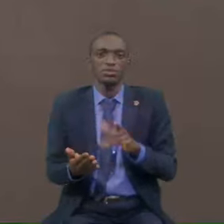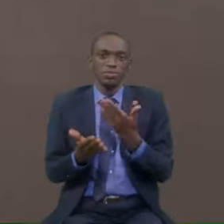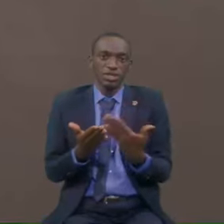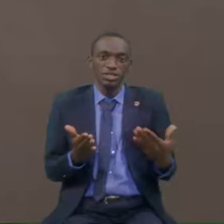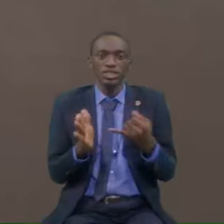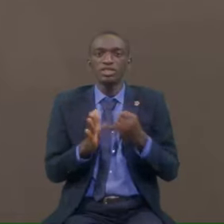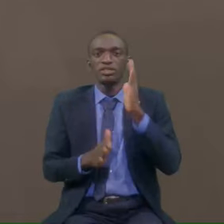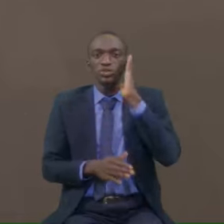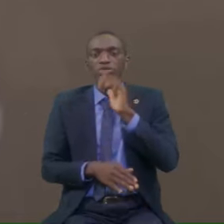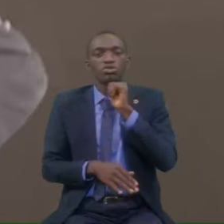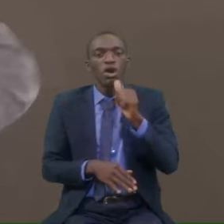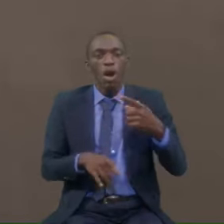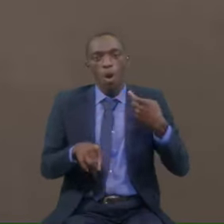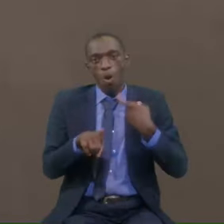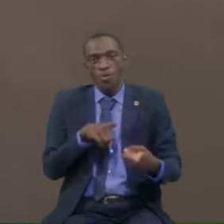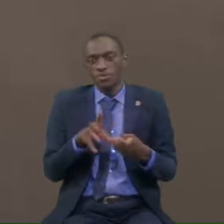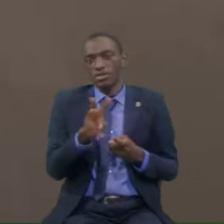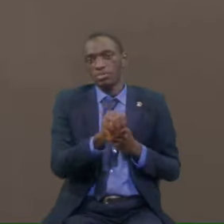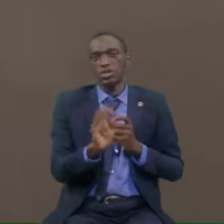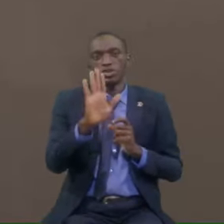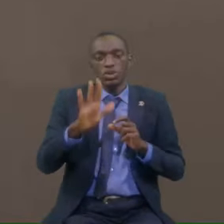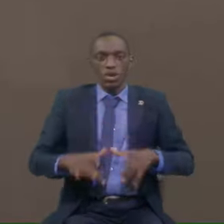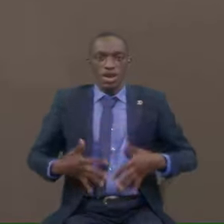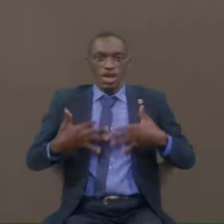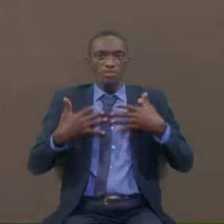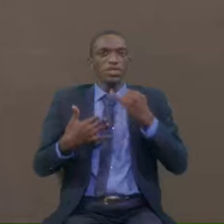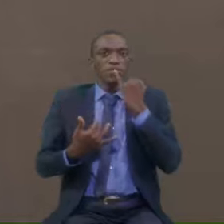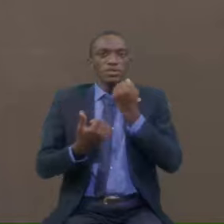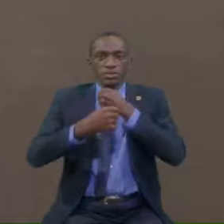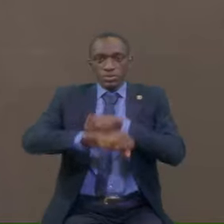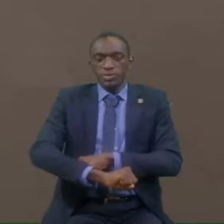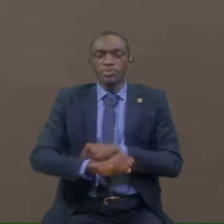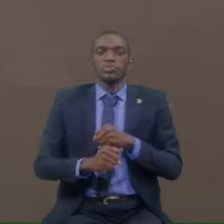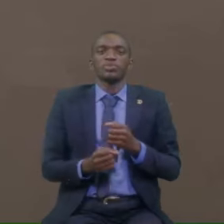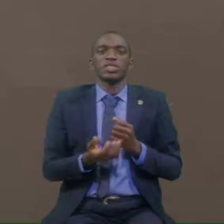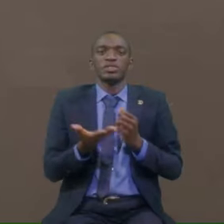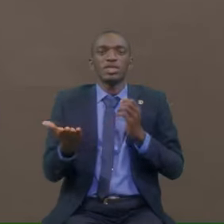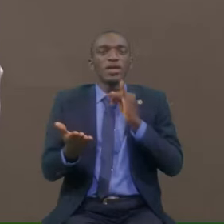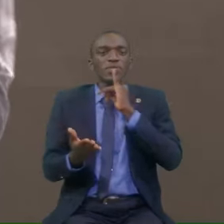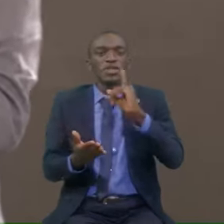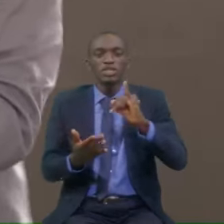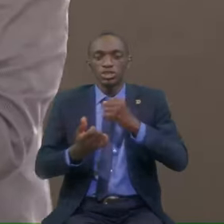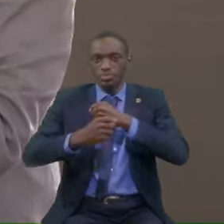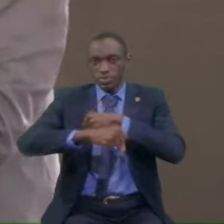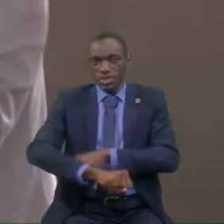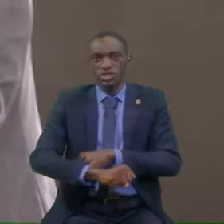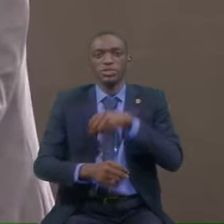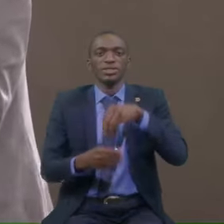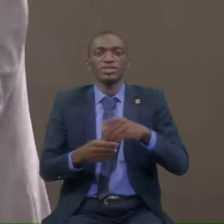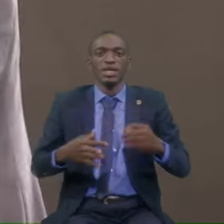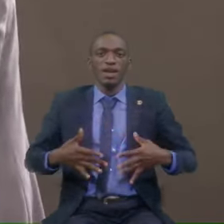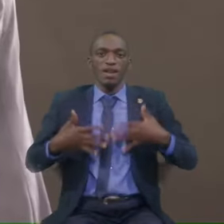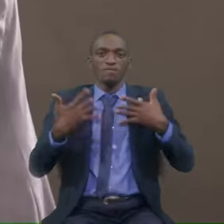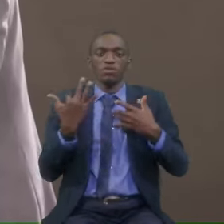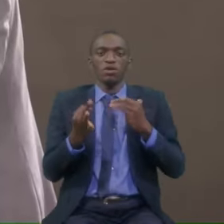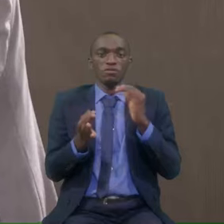mal. Ta vie est sécurisée. Il y a l'immunité, la protection dans la